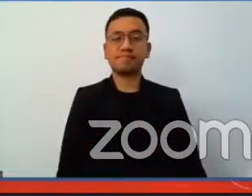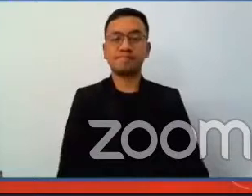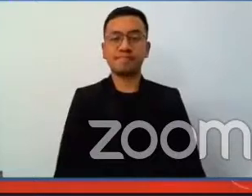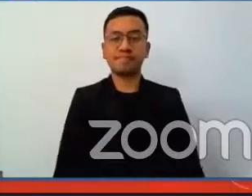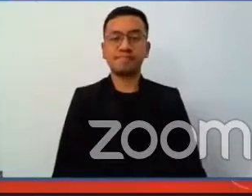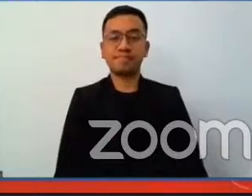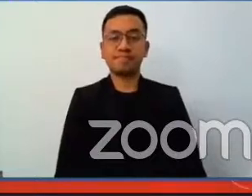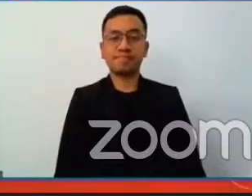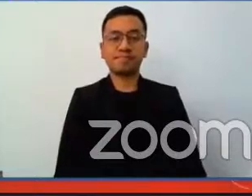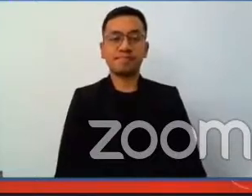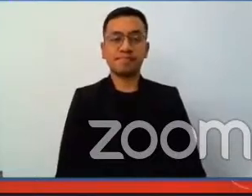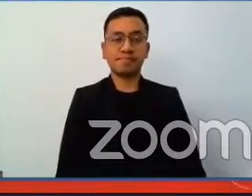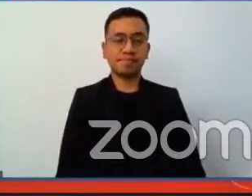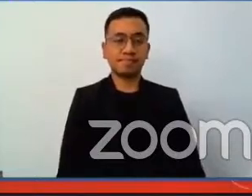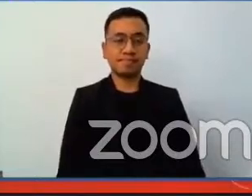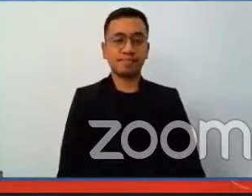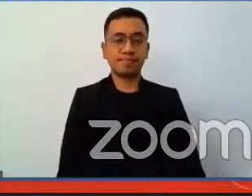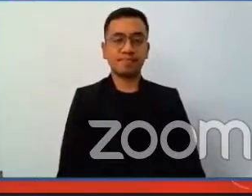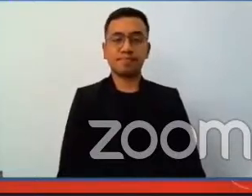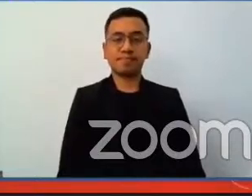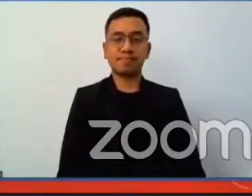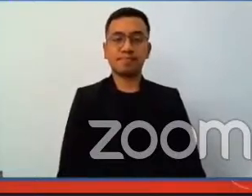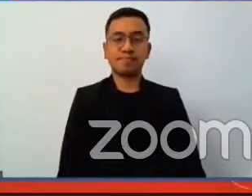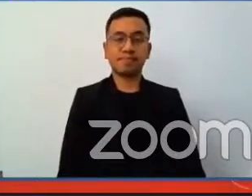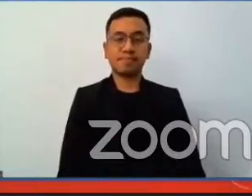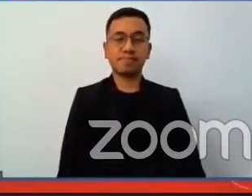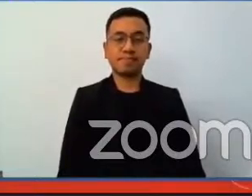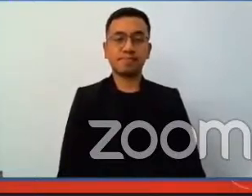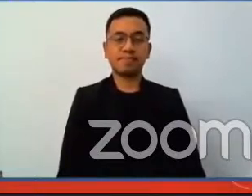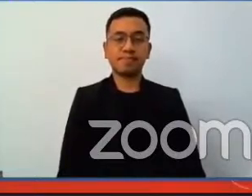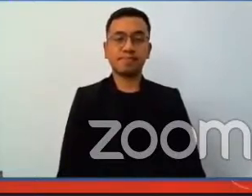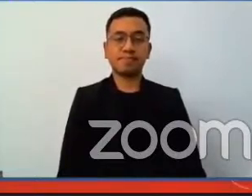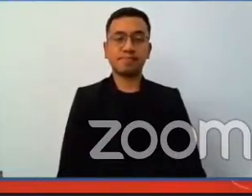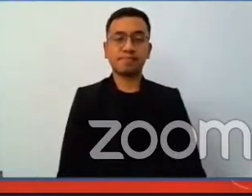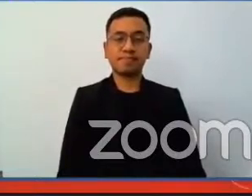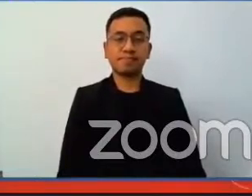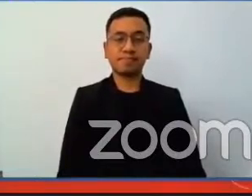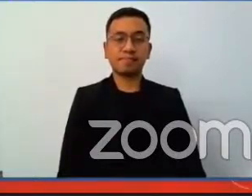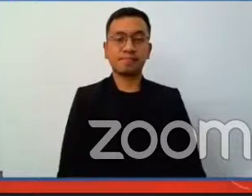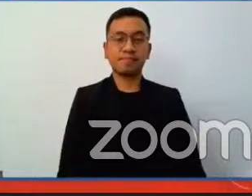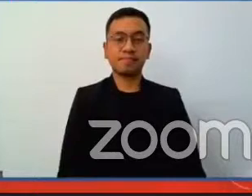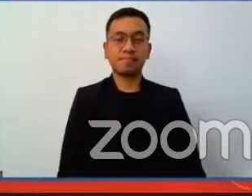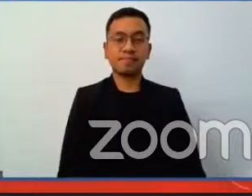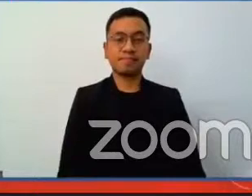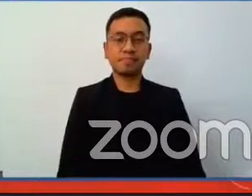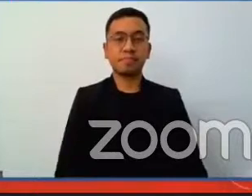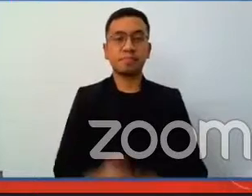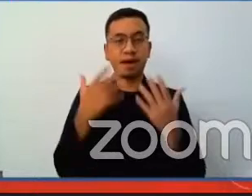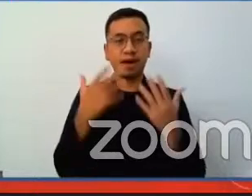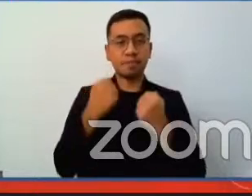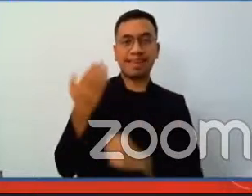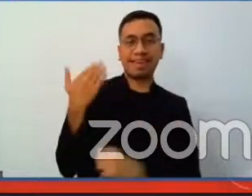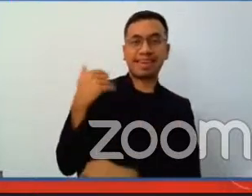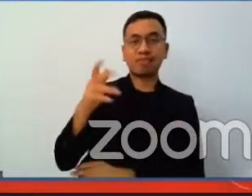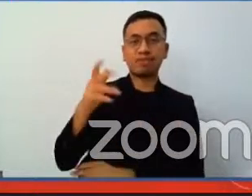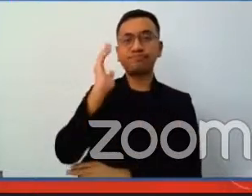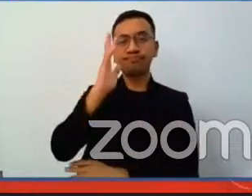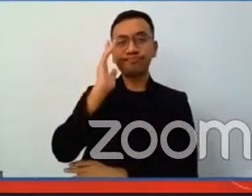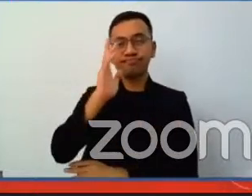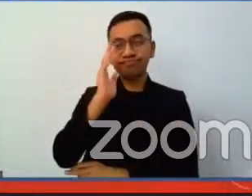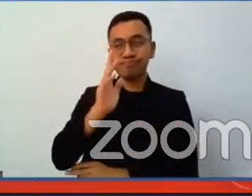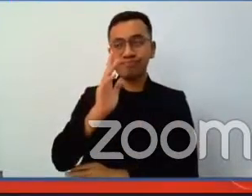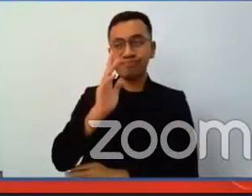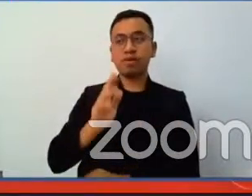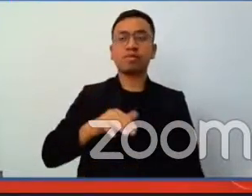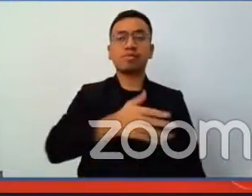Sekolah Dasar yang telah tadi pagi telah membuka kegiatan hari ini. Semoga paparan diskusi tadi dapat memberikan pengarah